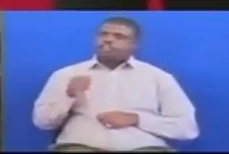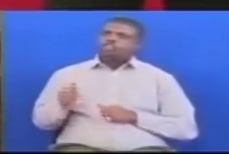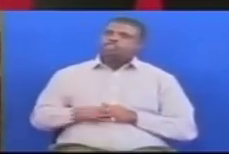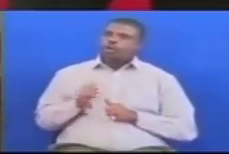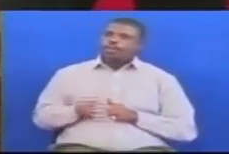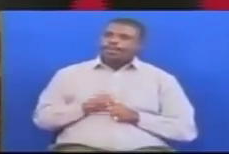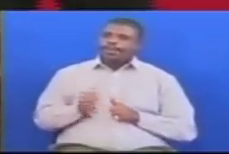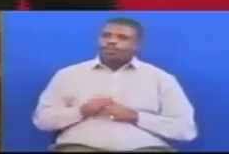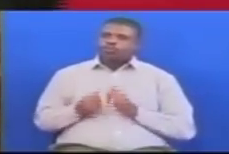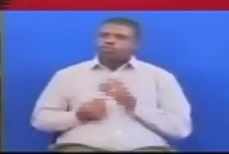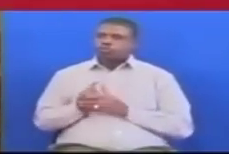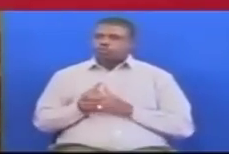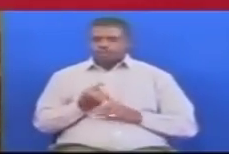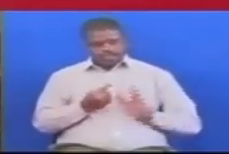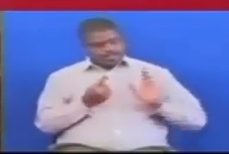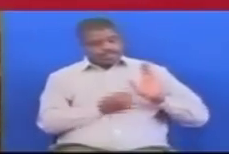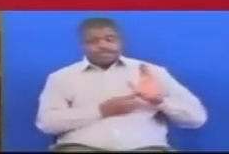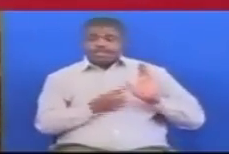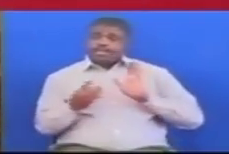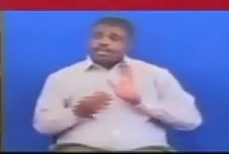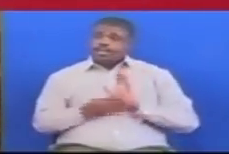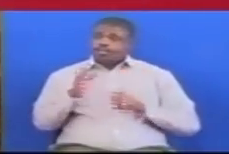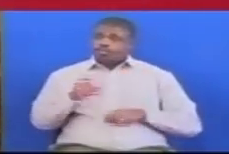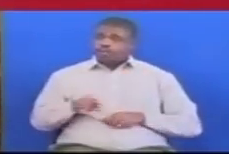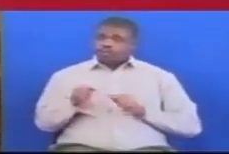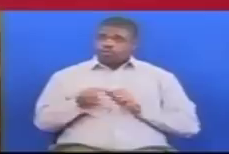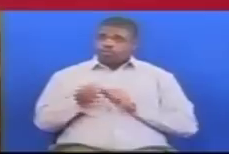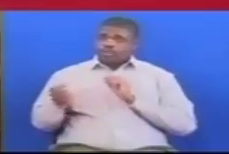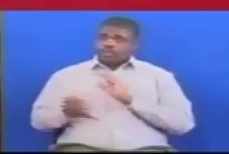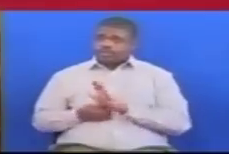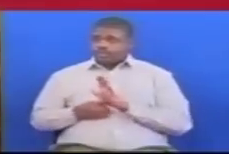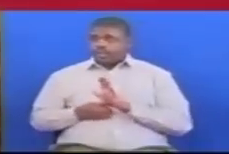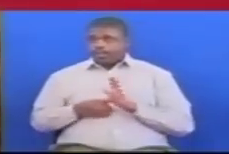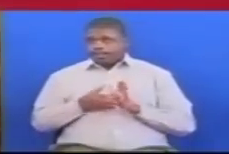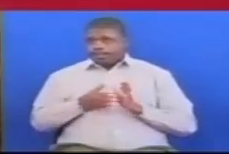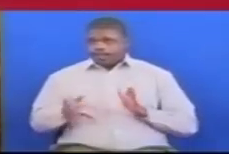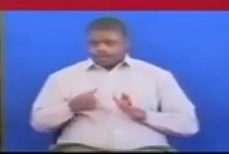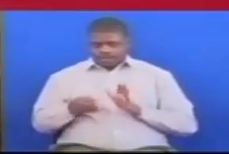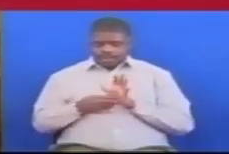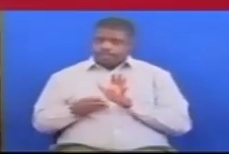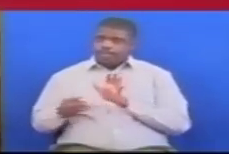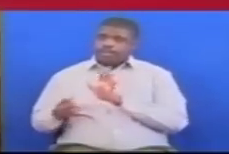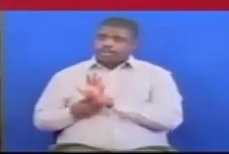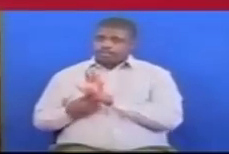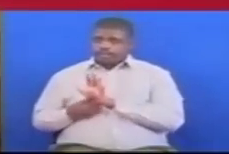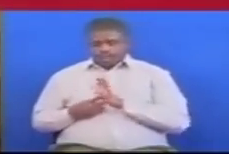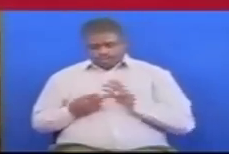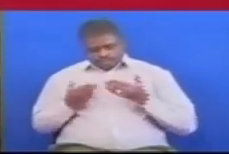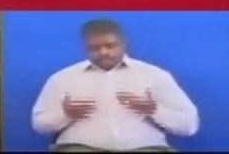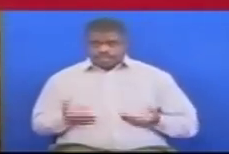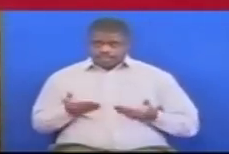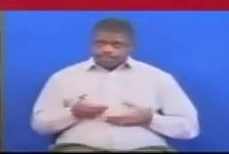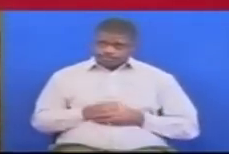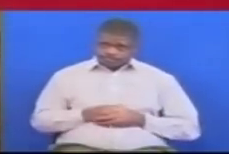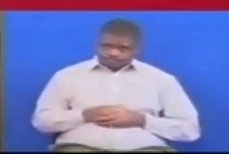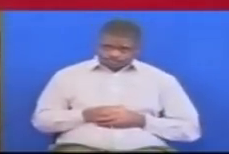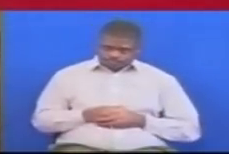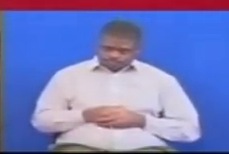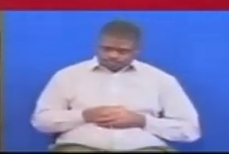kwa kutoka 68% mwaka 2016 hadi 87% za sasa. Katika mwaka